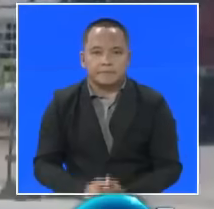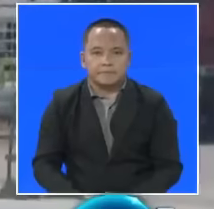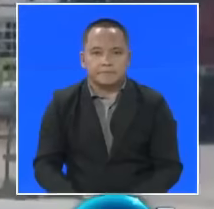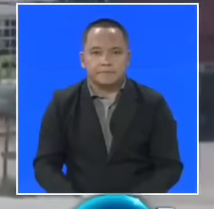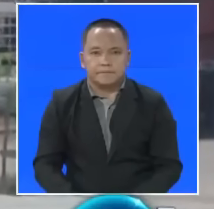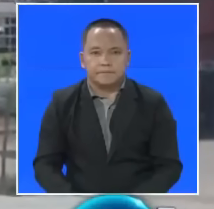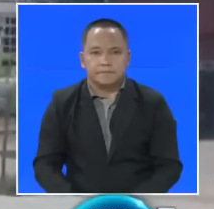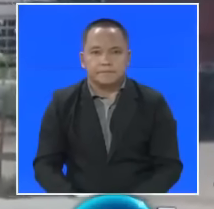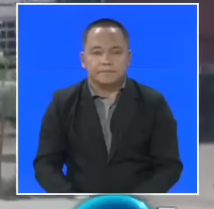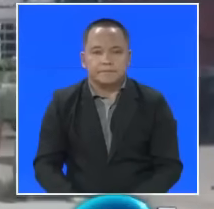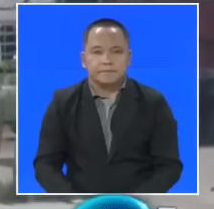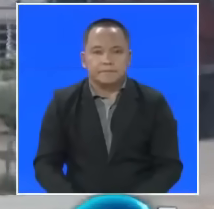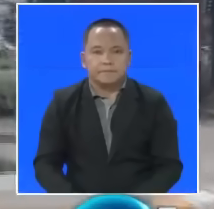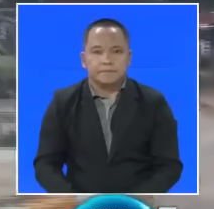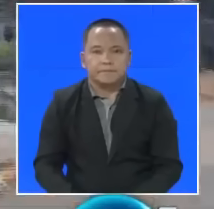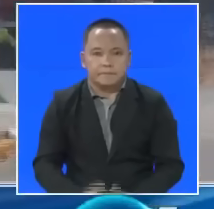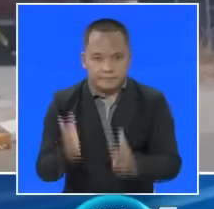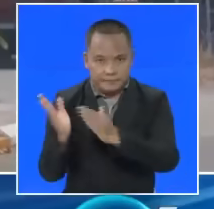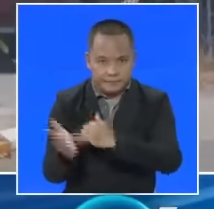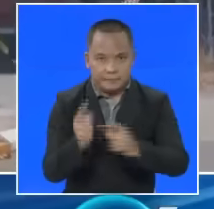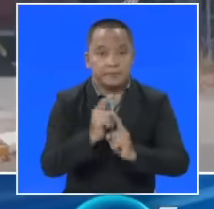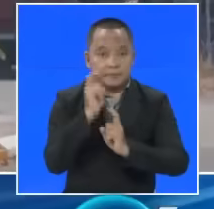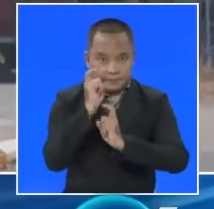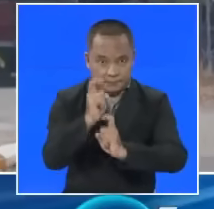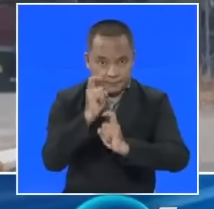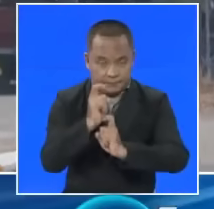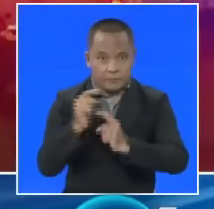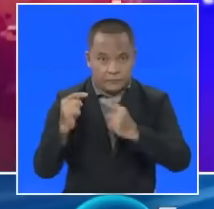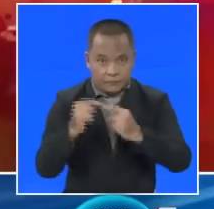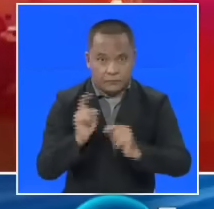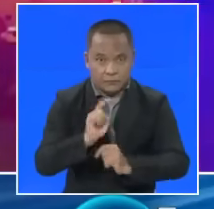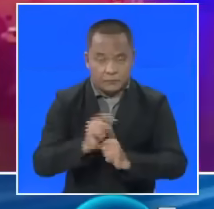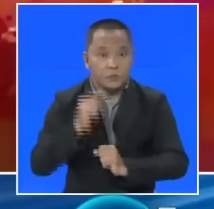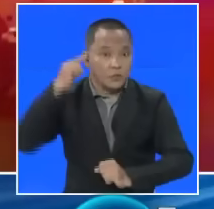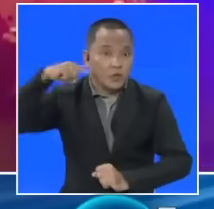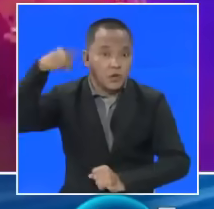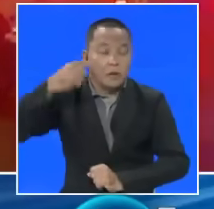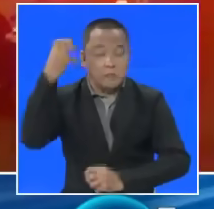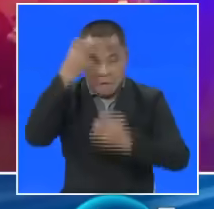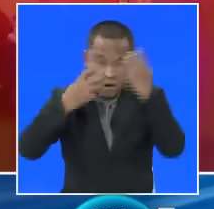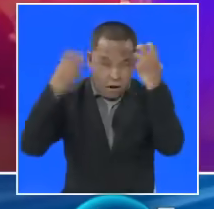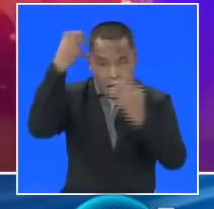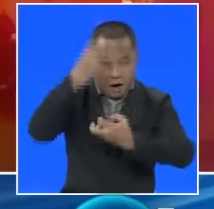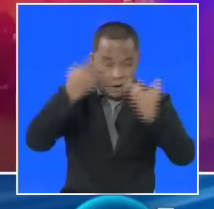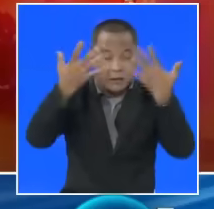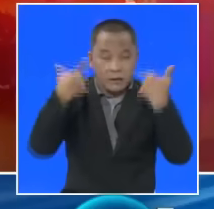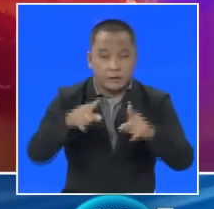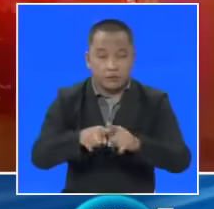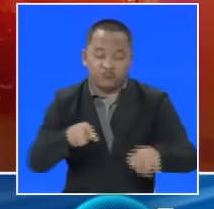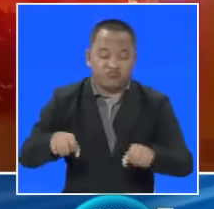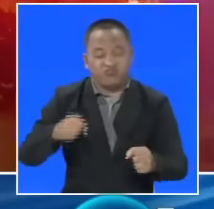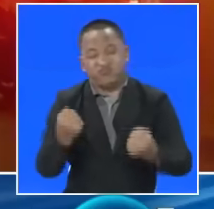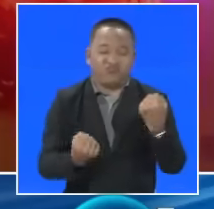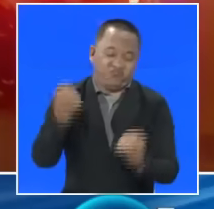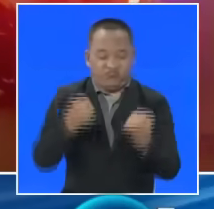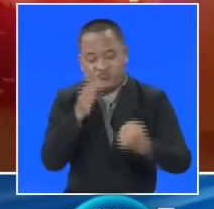ค่ะยังอยู่ที่เรื่องราวของอุบัติเหตุนะคะไปดูสาวคนหนึ่งเขาเมาหนักมากคุณผู้ชมหลังจากนั้นก็ซิ่งรถกระ